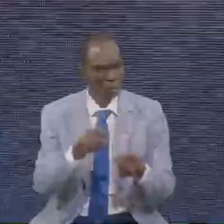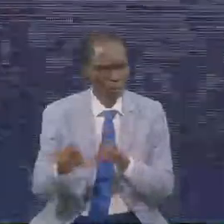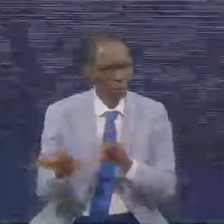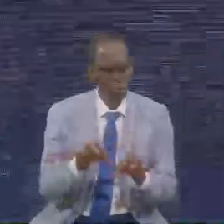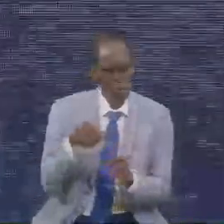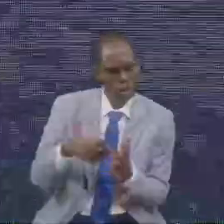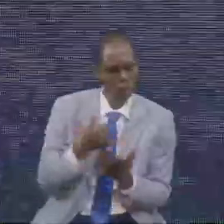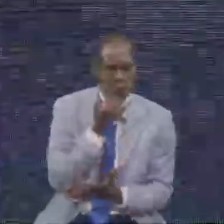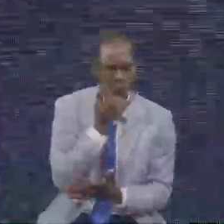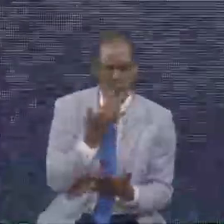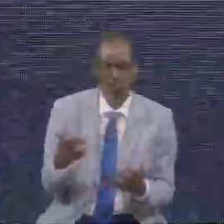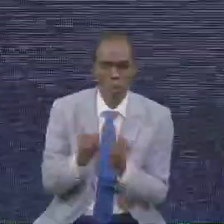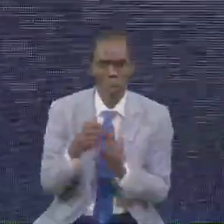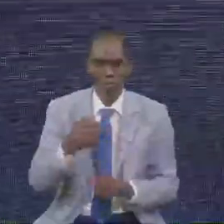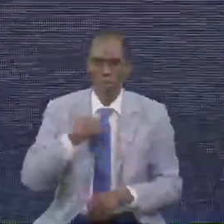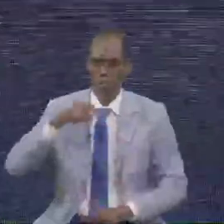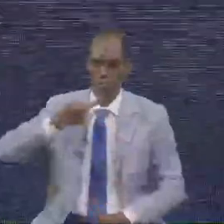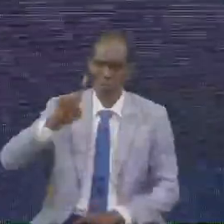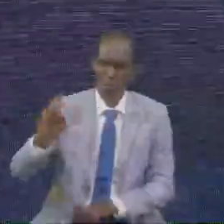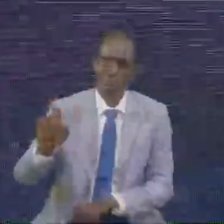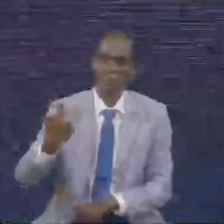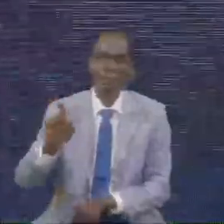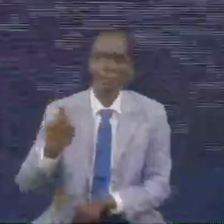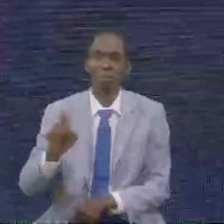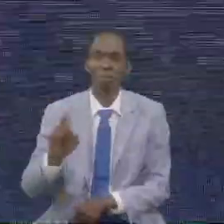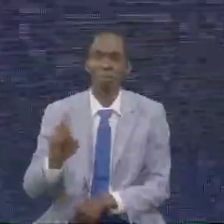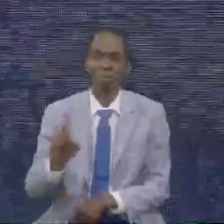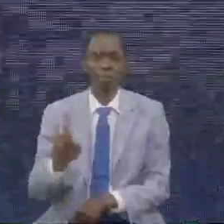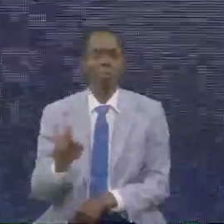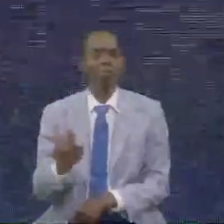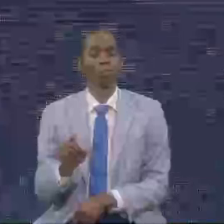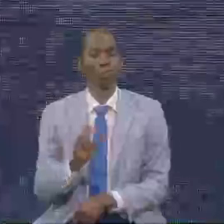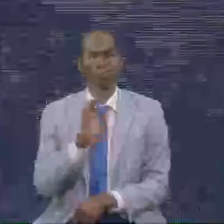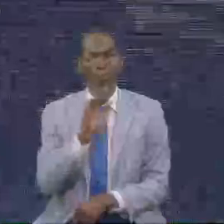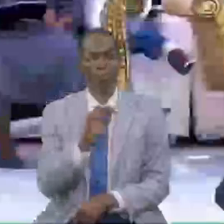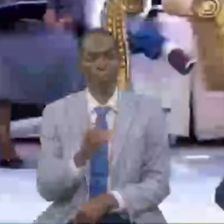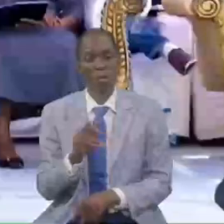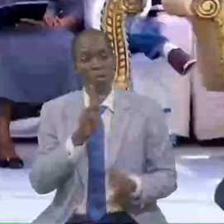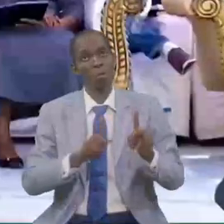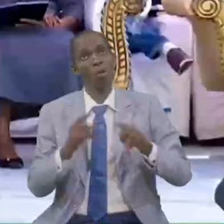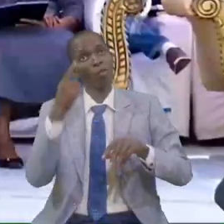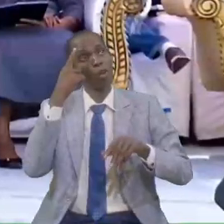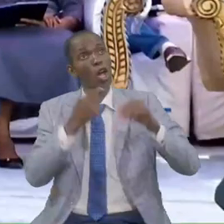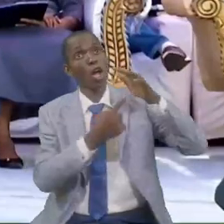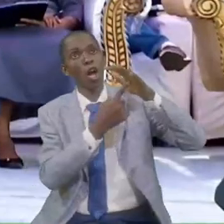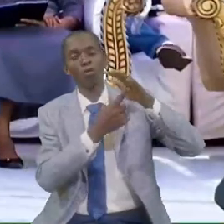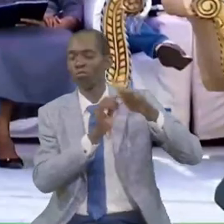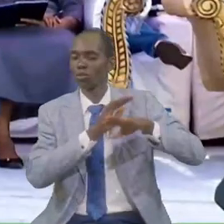Et la femme de son maître est venue dire, est-ce que tu peux faire ça avec moi? Il a dit que les héros ne font pas